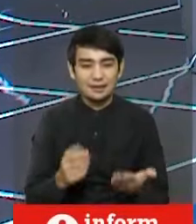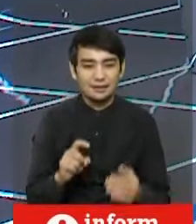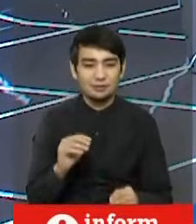ароматизаторов